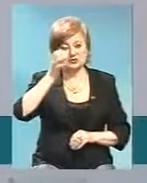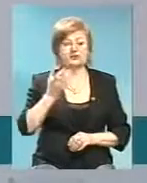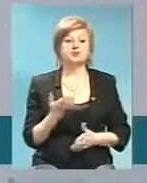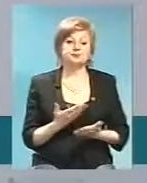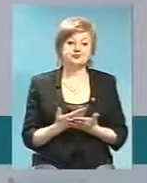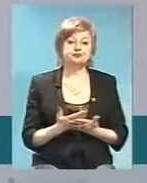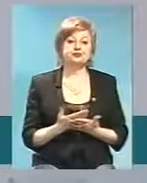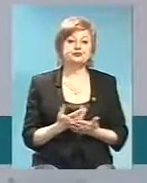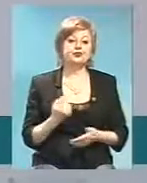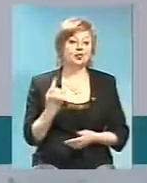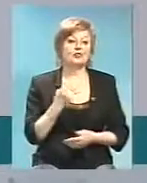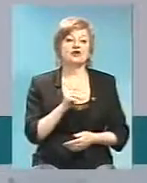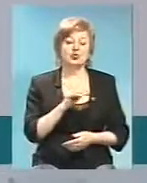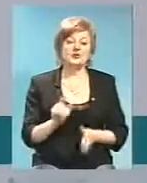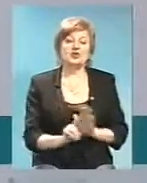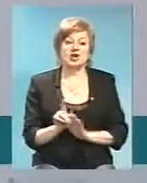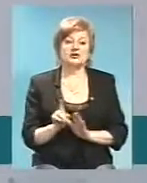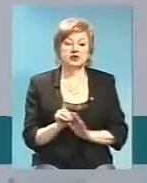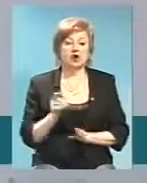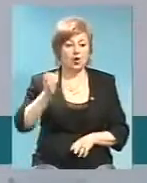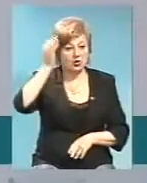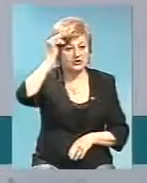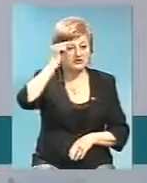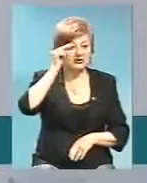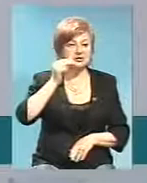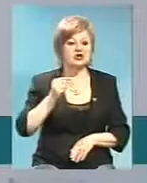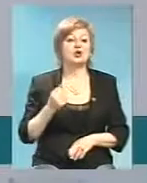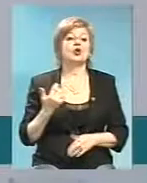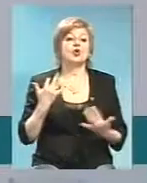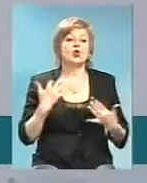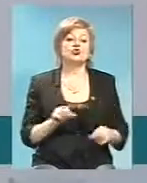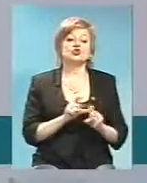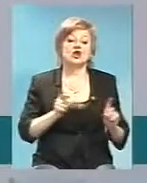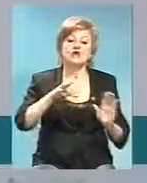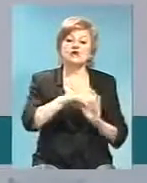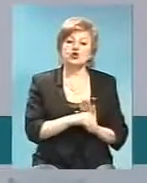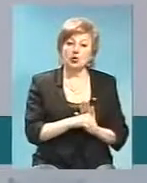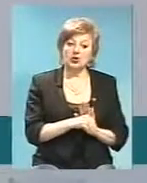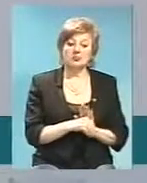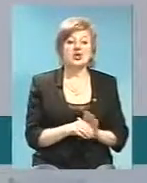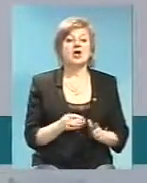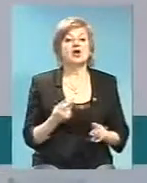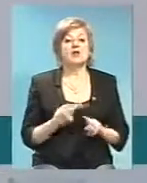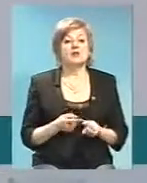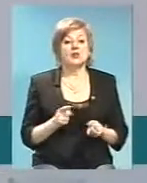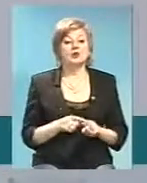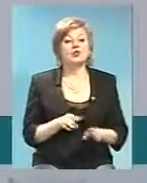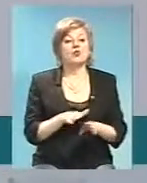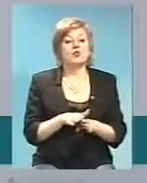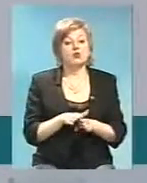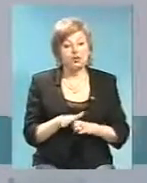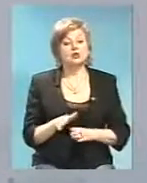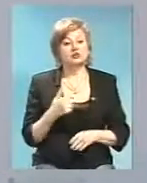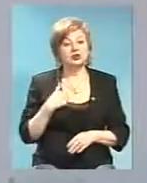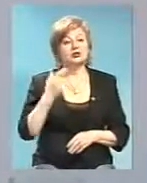першому рівні, звичайно, це початкова освіта, здобувати уже в школі. І, звичайно, от повністю, я